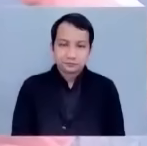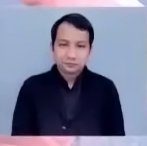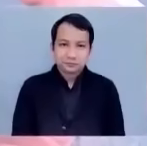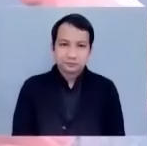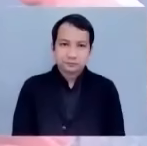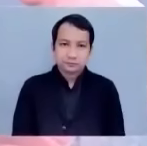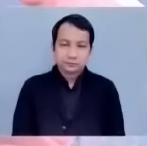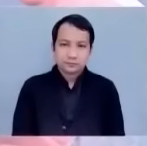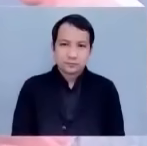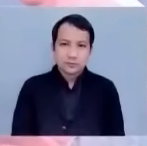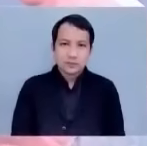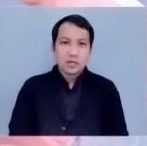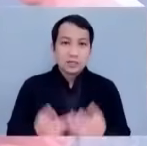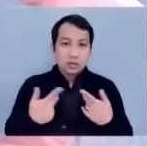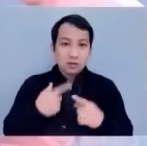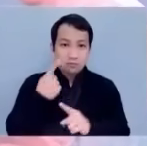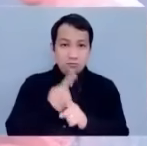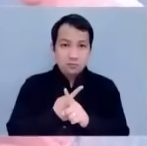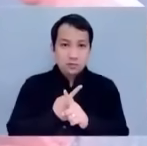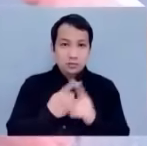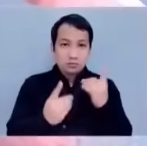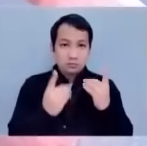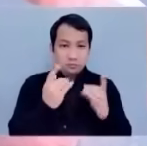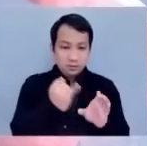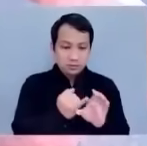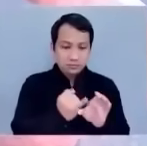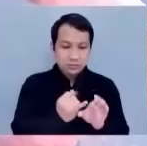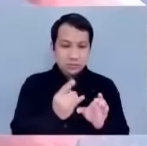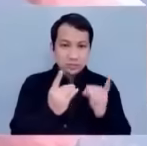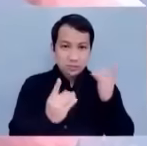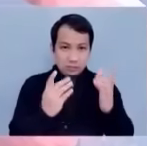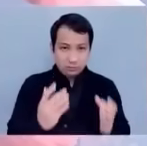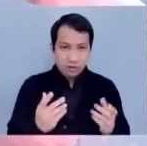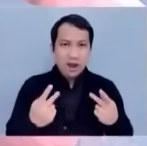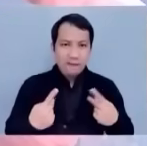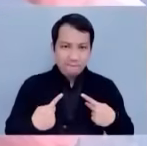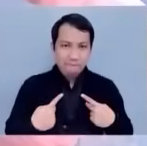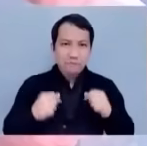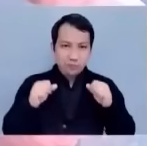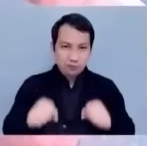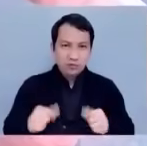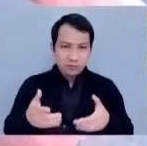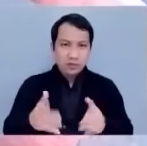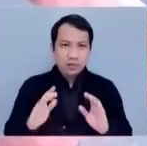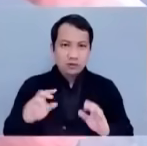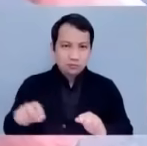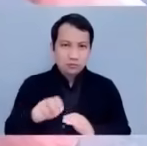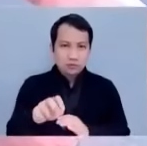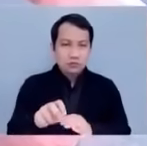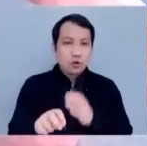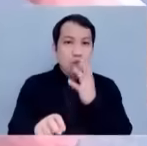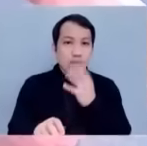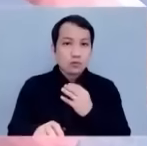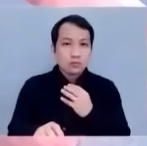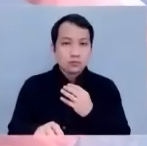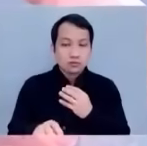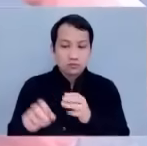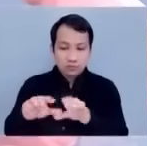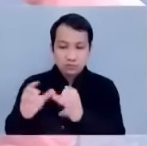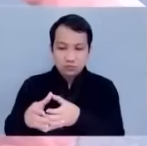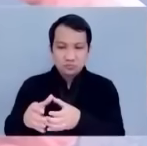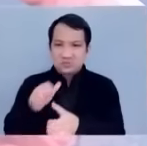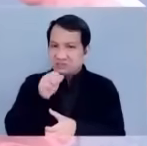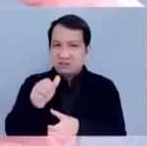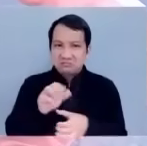trabaho pa ngayong buwan ang ilang jeepney driver at operator na hindi o bumuo o sumali sa kooperatiba para sa